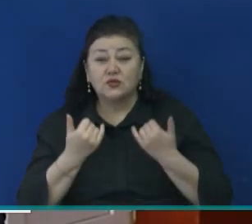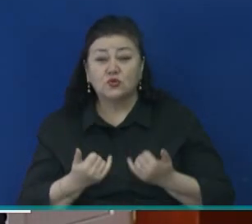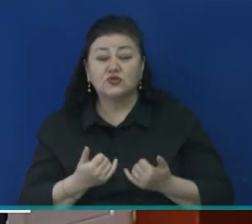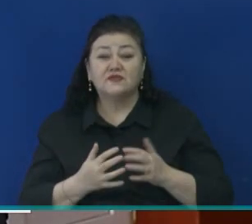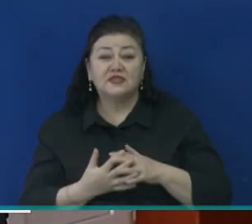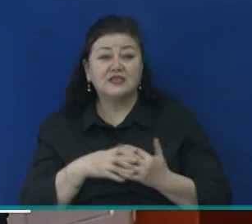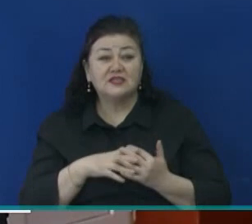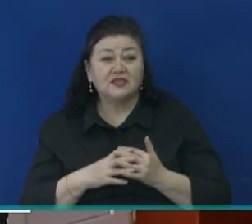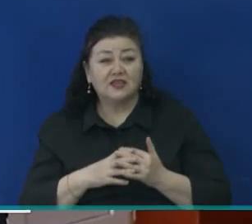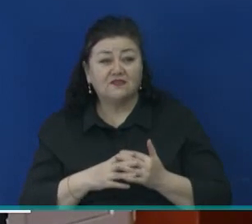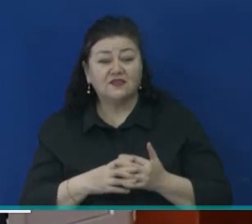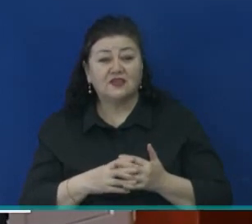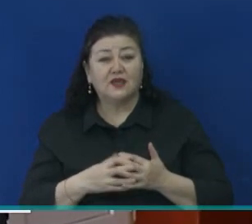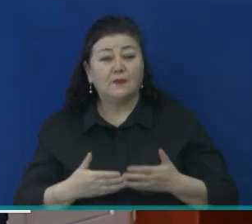ауылда,